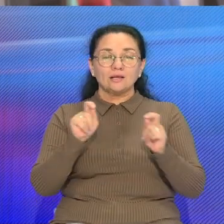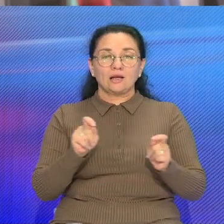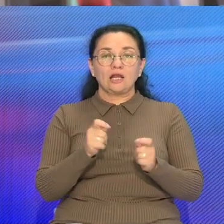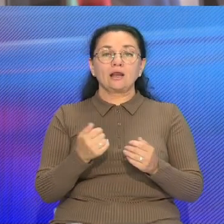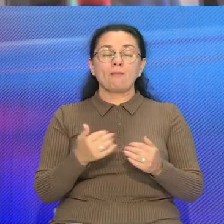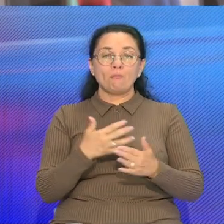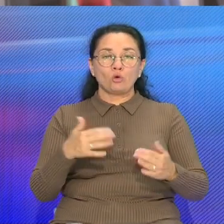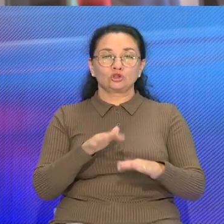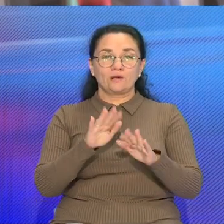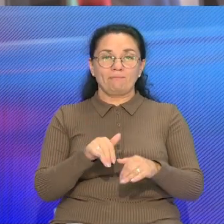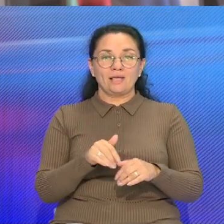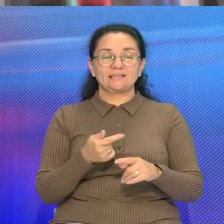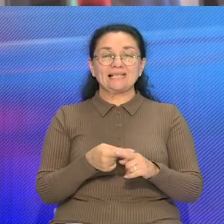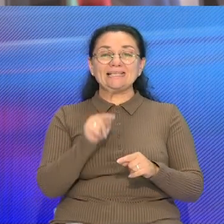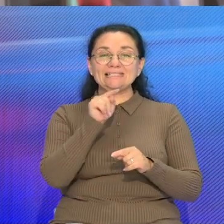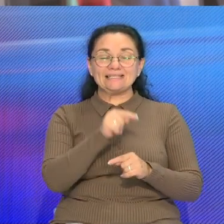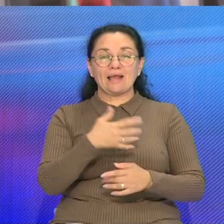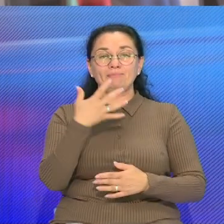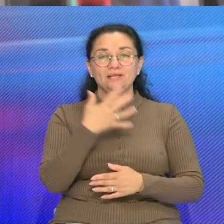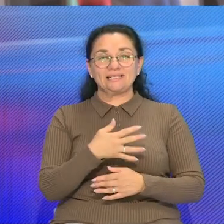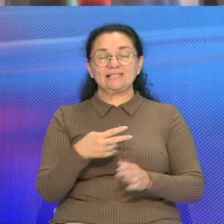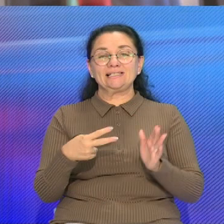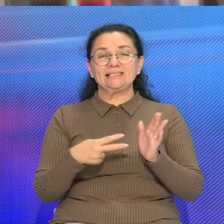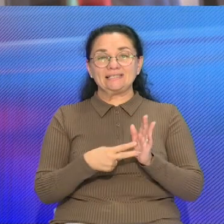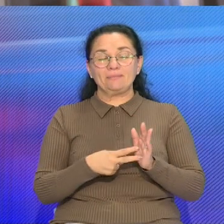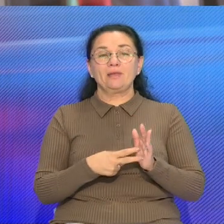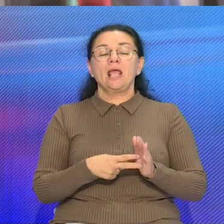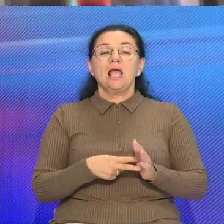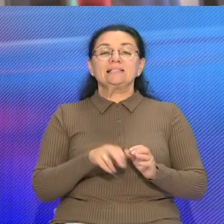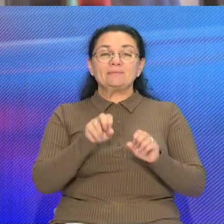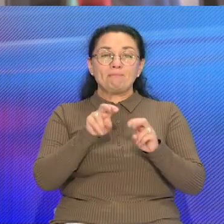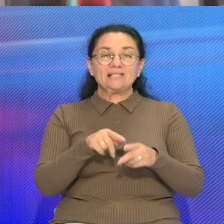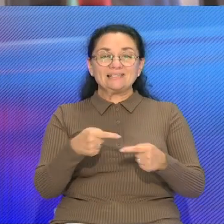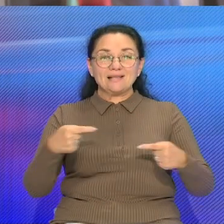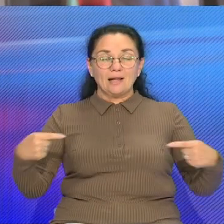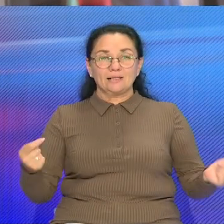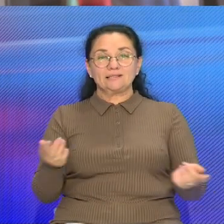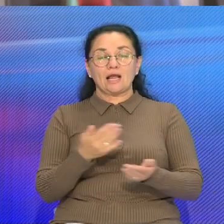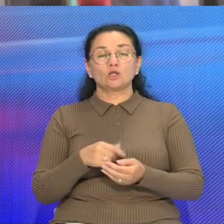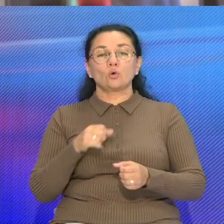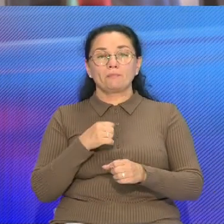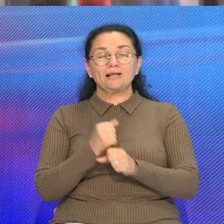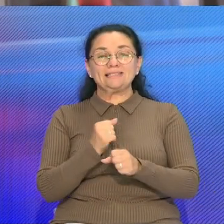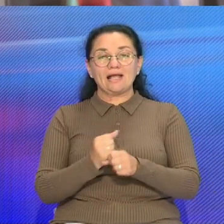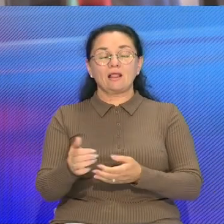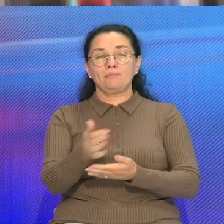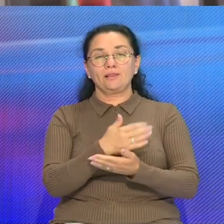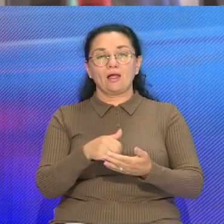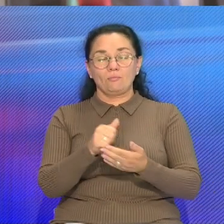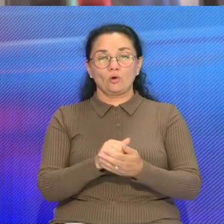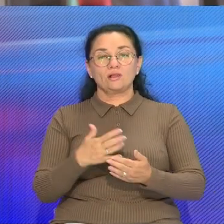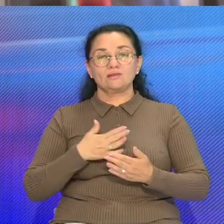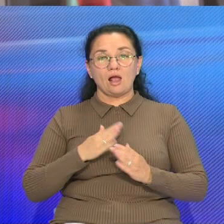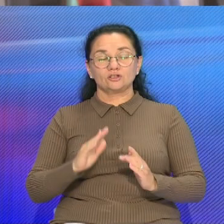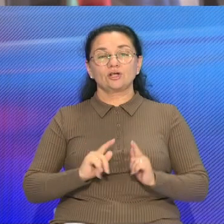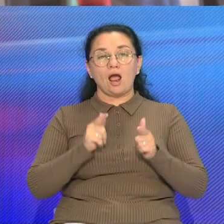архитектура. Поэтому из тех 57 специальностей, на которые мы проводим набор, абитуриенты, наши